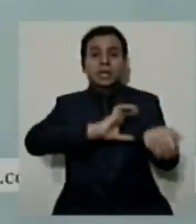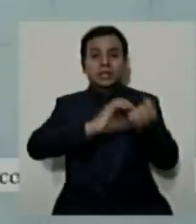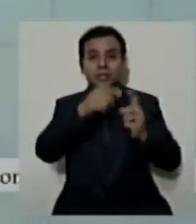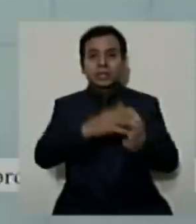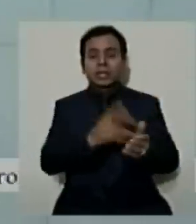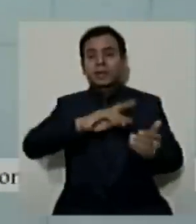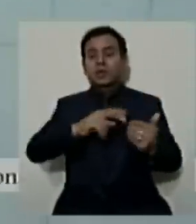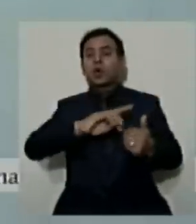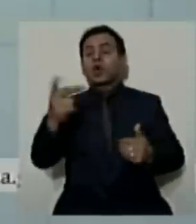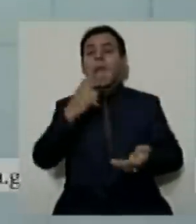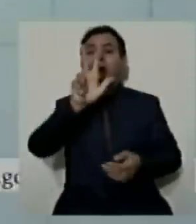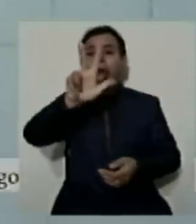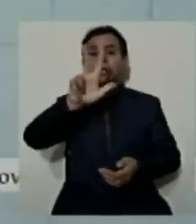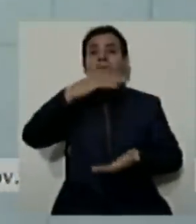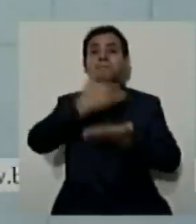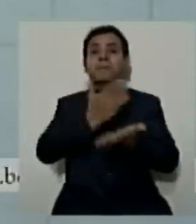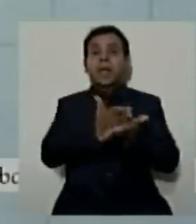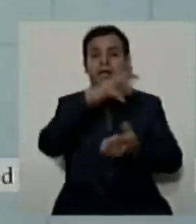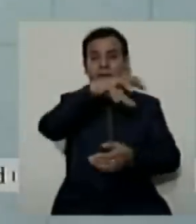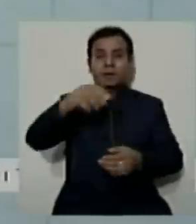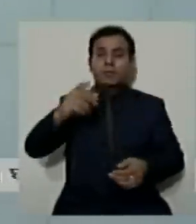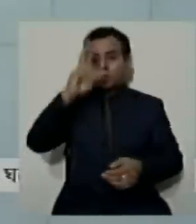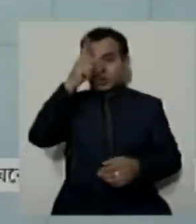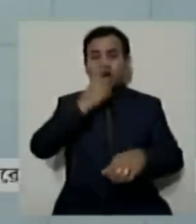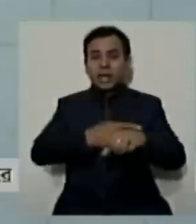অক্সিজেন সিলিন্ডার আছে 13,745টি।